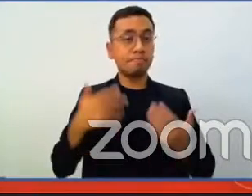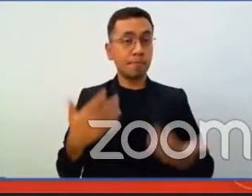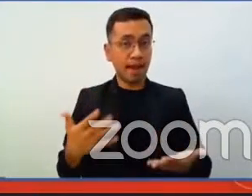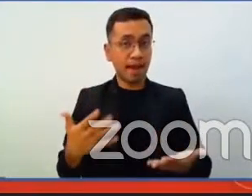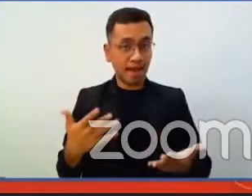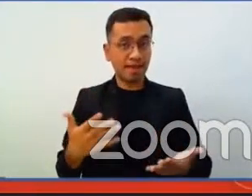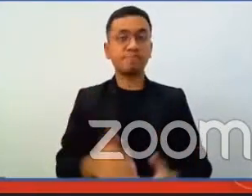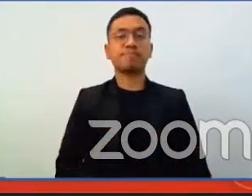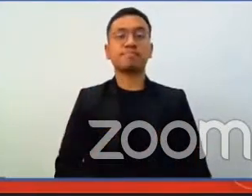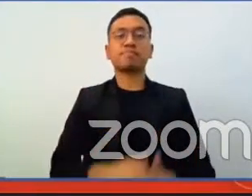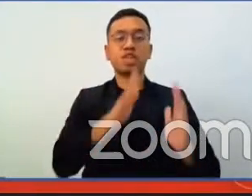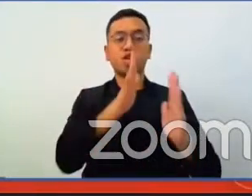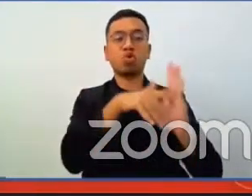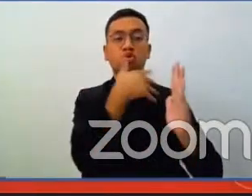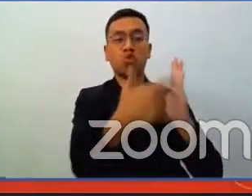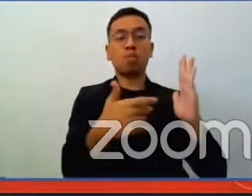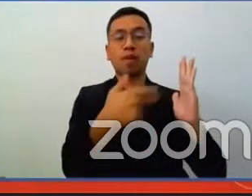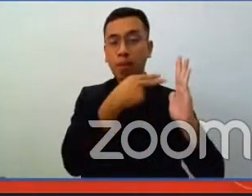kita juga